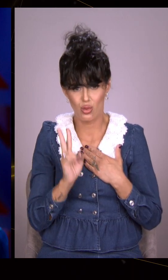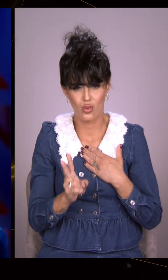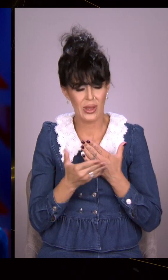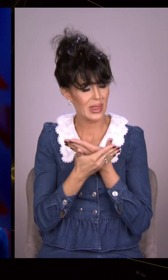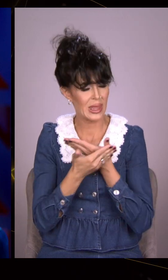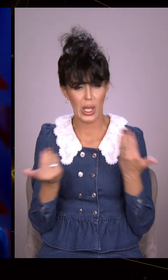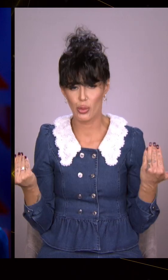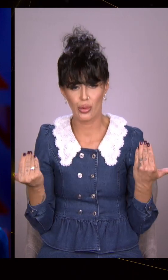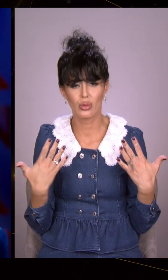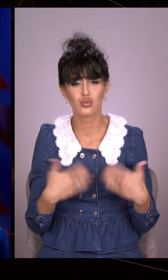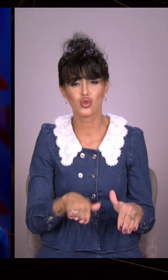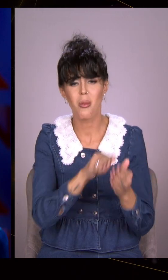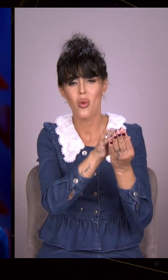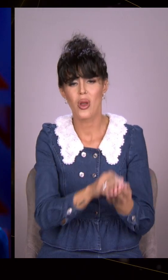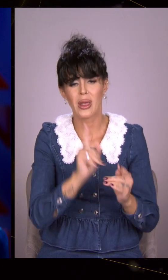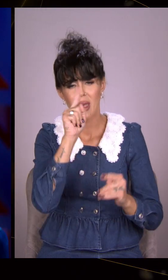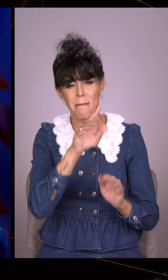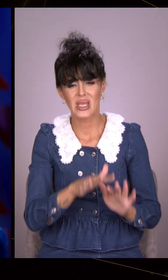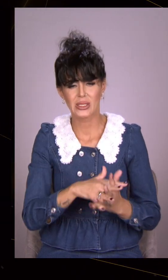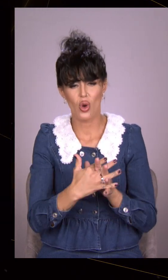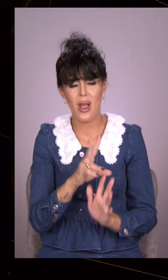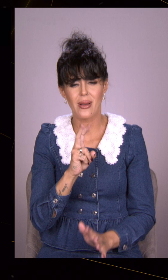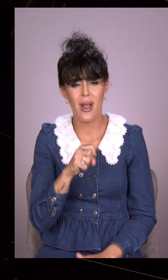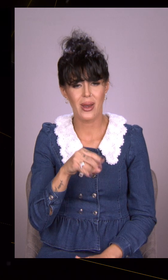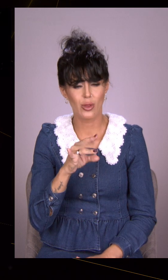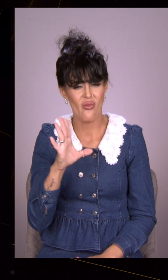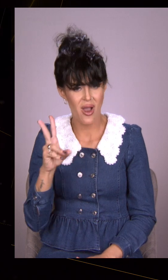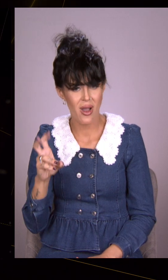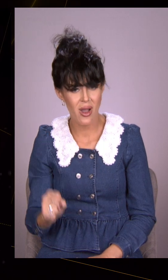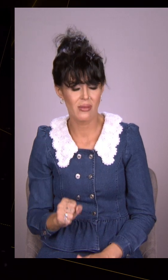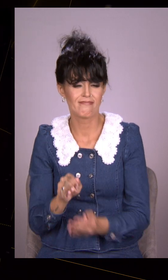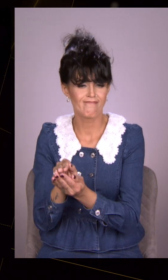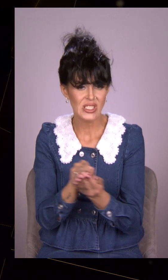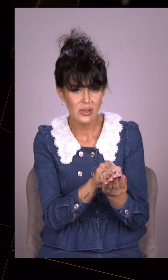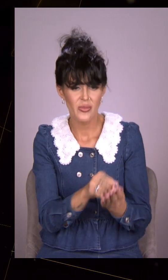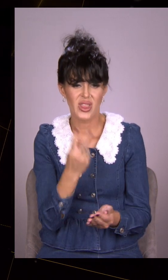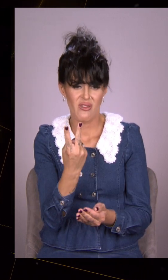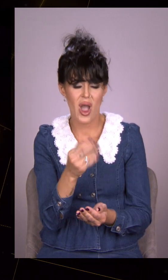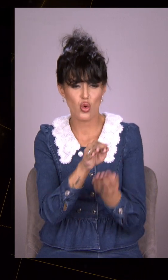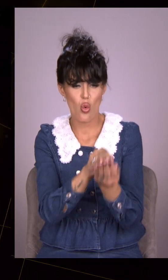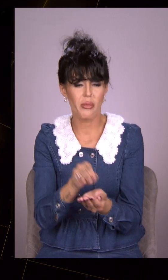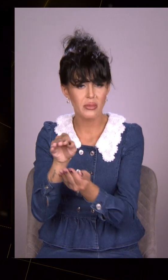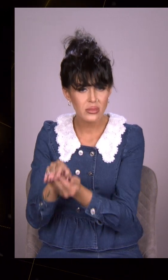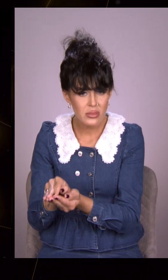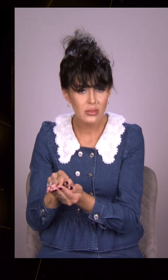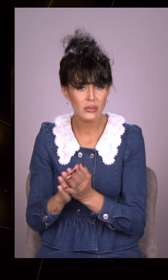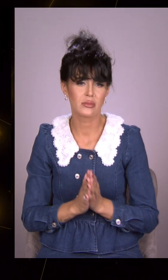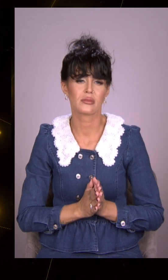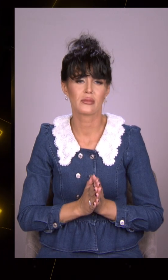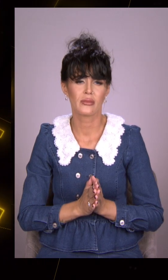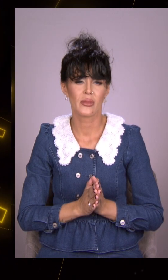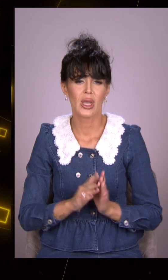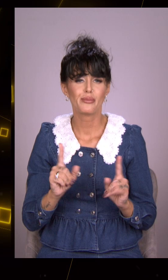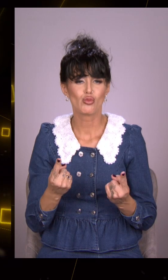Вони їх похоронили в нас в Калинівці, в одну могилку, два гробики положили. Так як вони тут